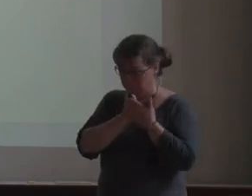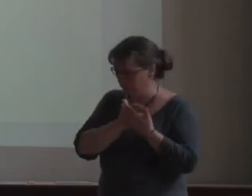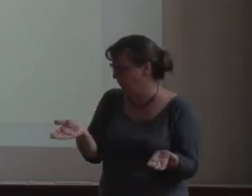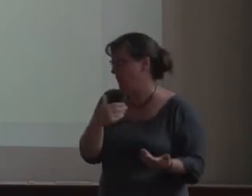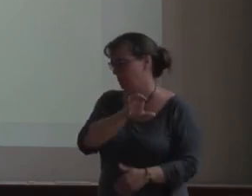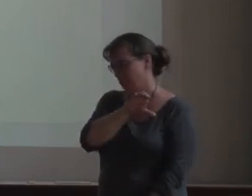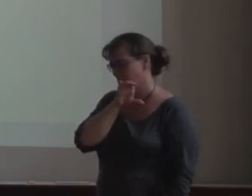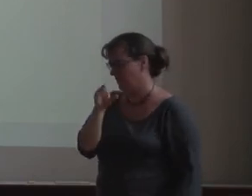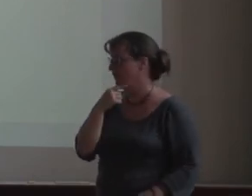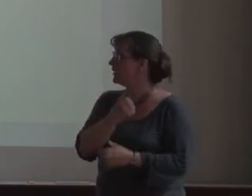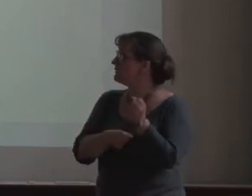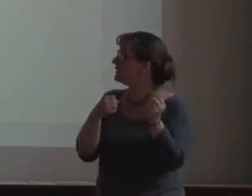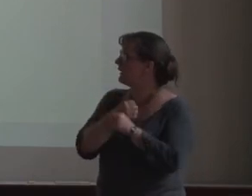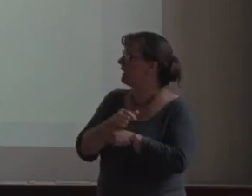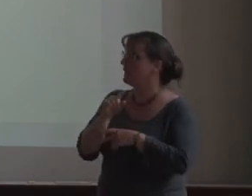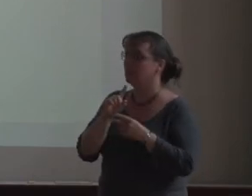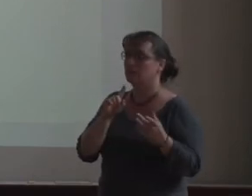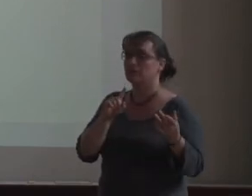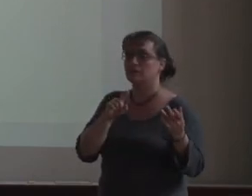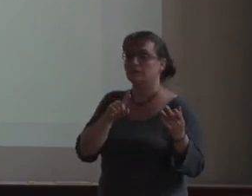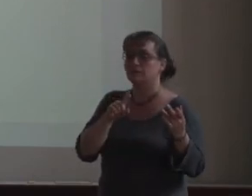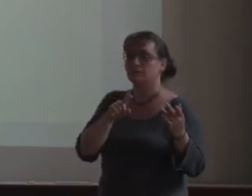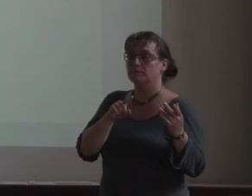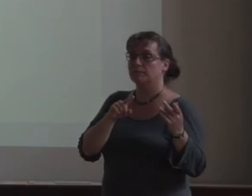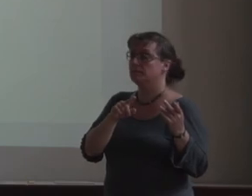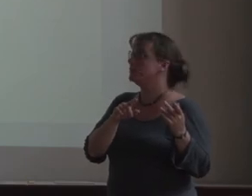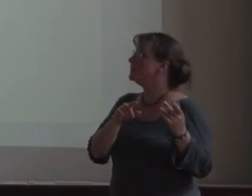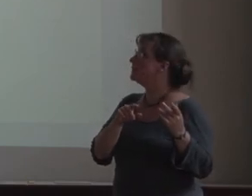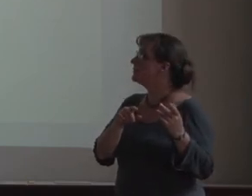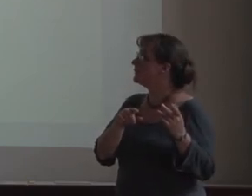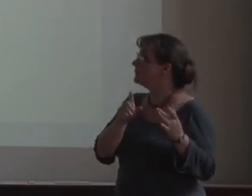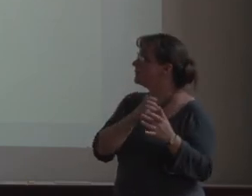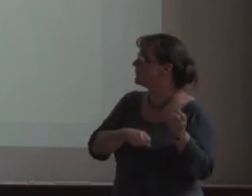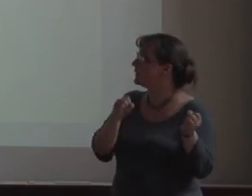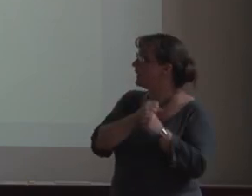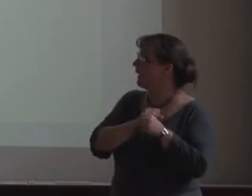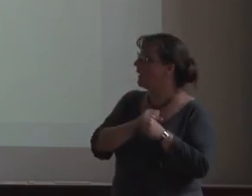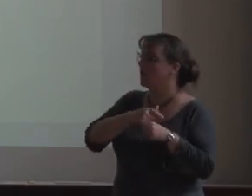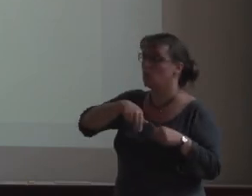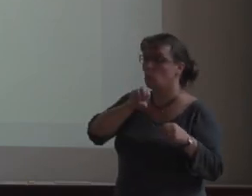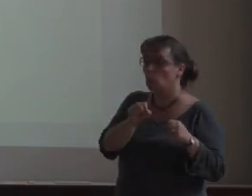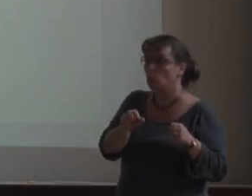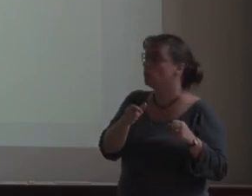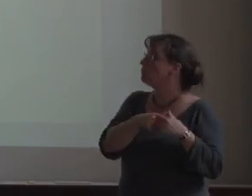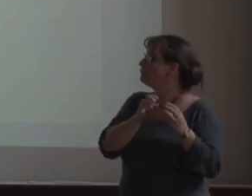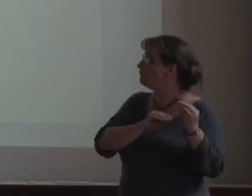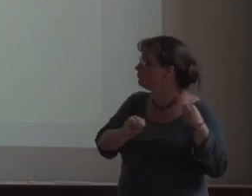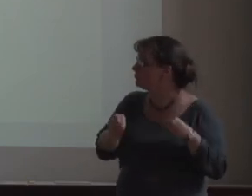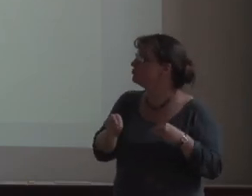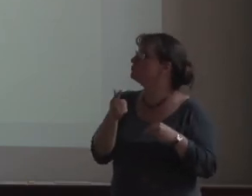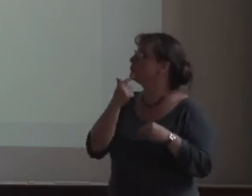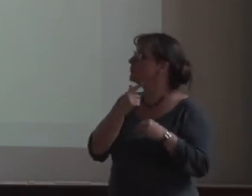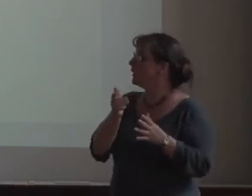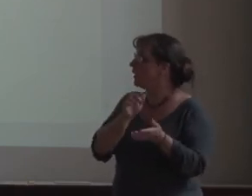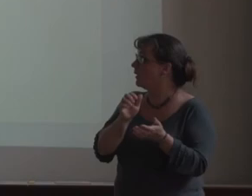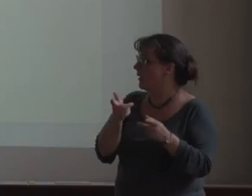queue, on envoie des octets dessus et ensuite on les récupère. Donc là, l'output du print, on voit qu'on a bien récupéré